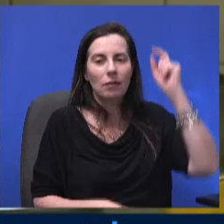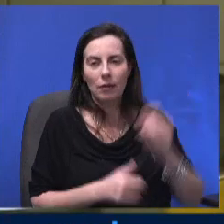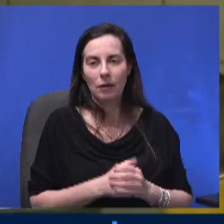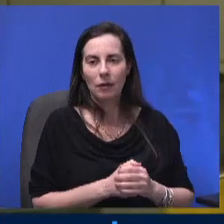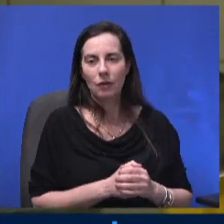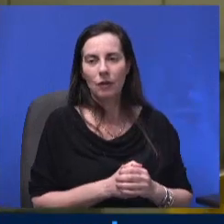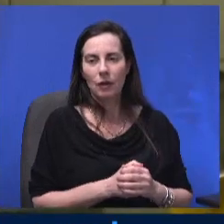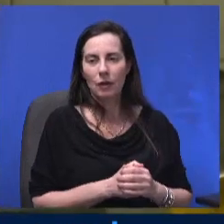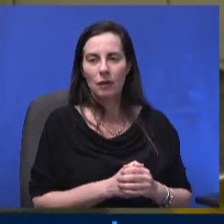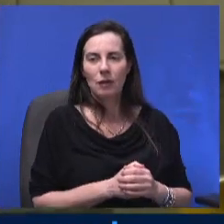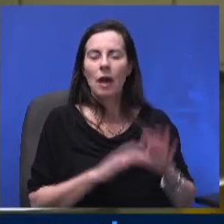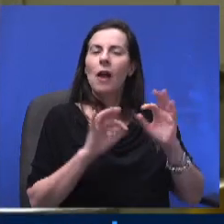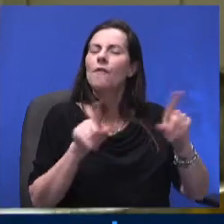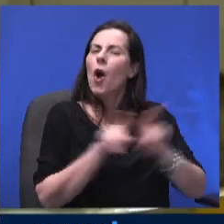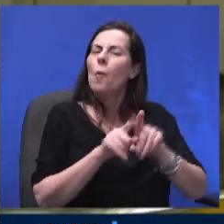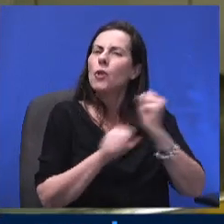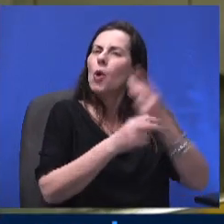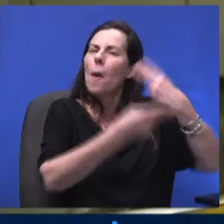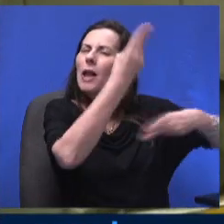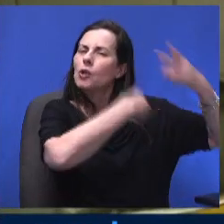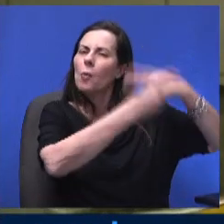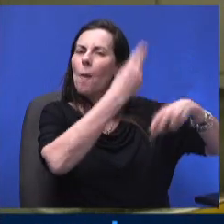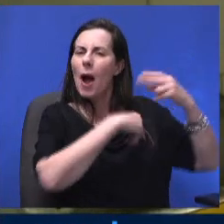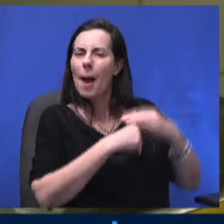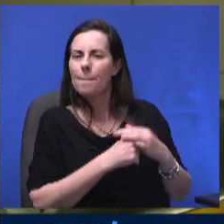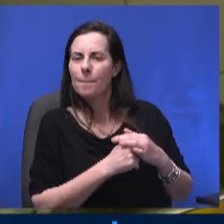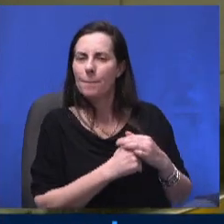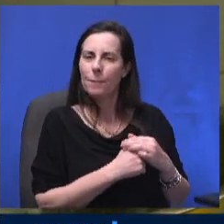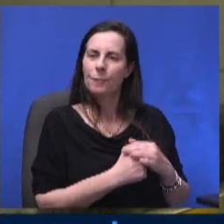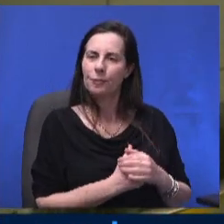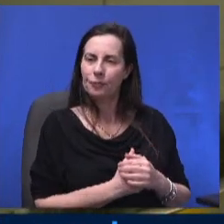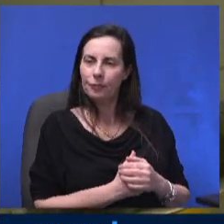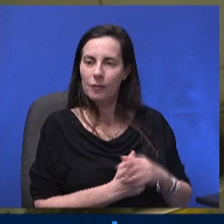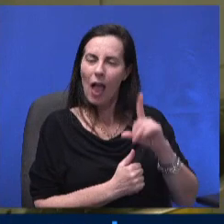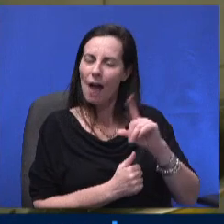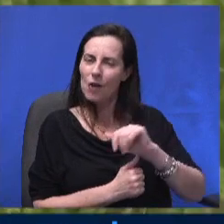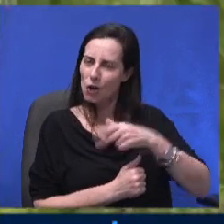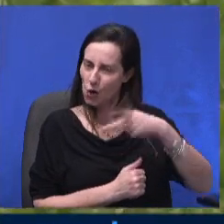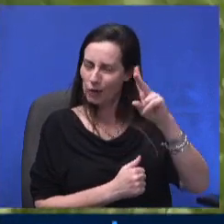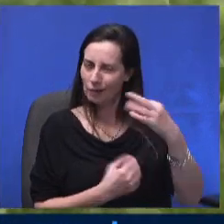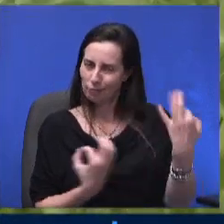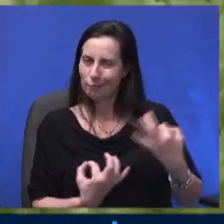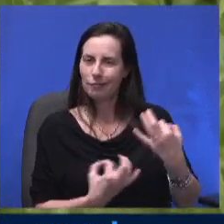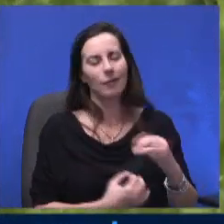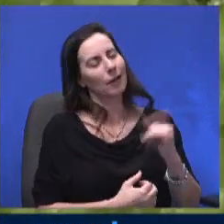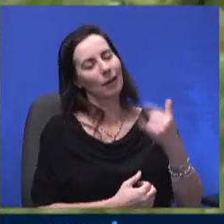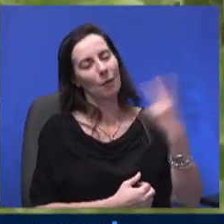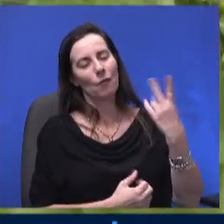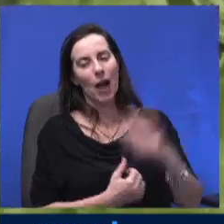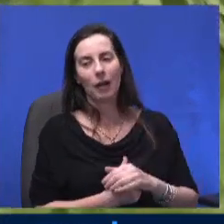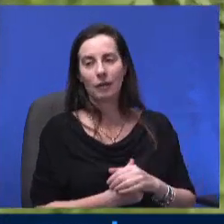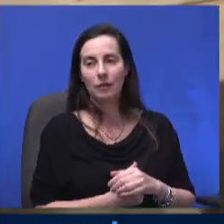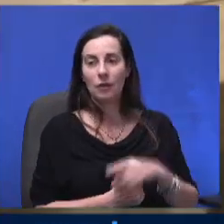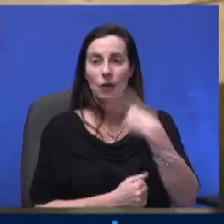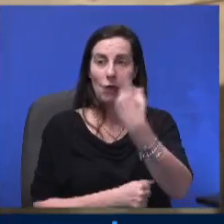ובעצם לחזור למקורות באיזושהי צורה. אבל בסטייל. כמובן בסטייל. והחוקר דוקטור אורי מאיר